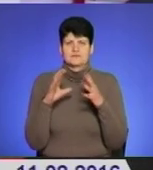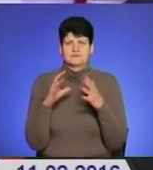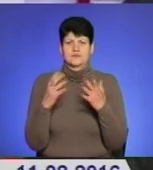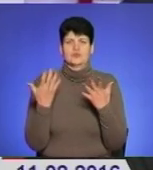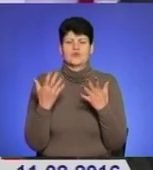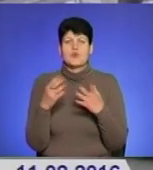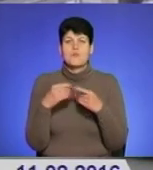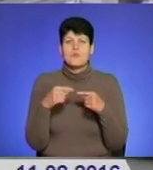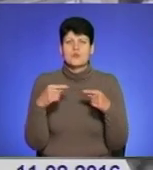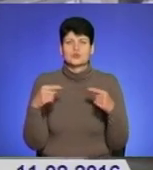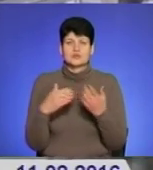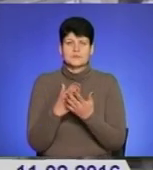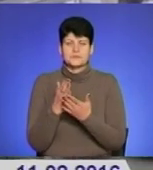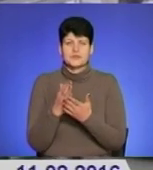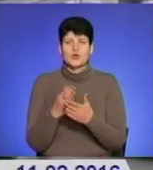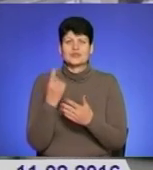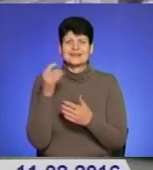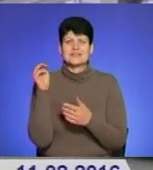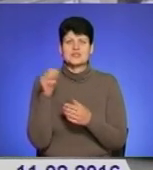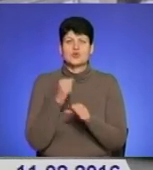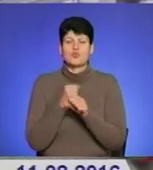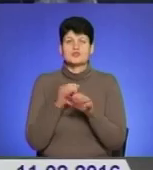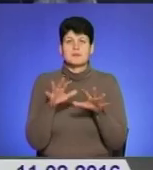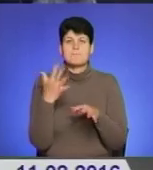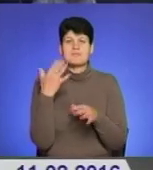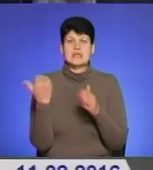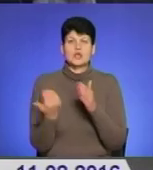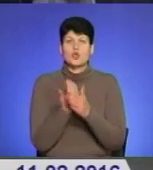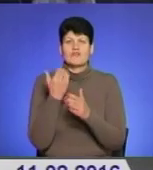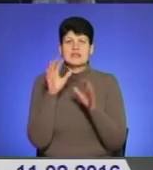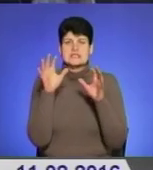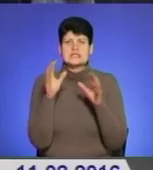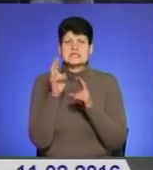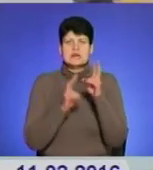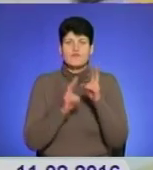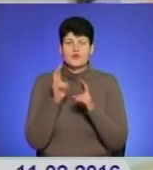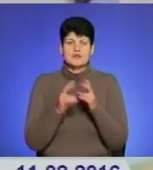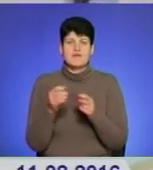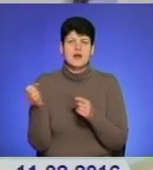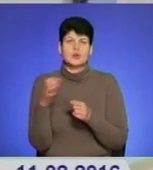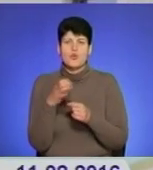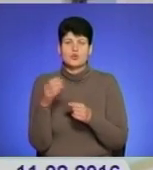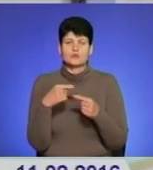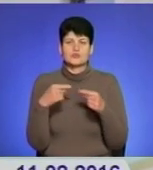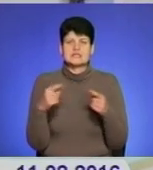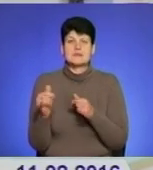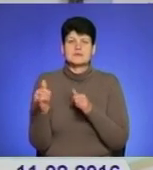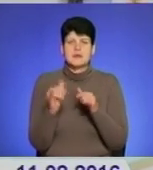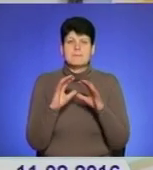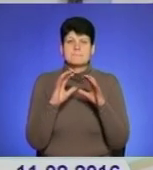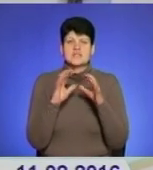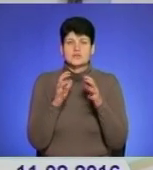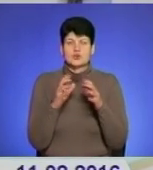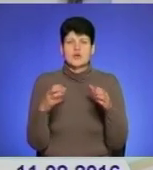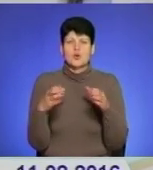якості продукту. 1000 робочих місць та 5 нових заводів алкогольної продукції у Тернопільській області забезпечить міжнародна компанія